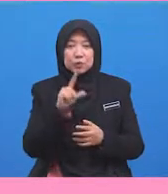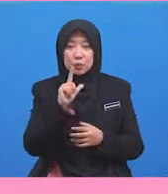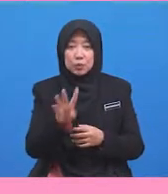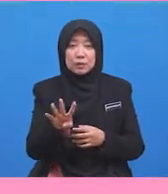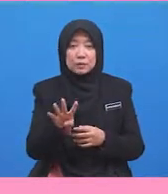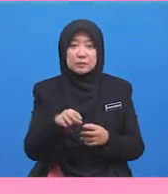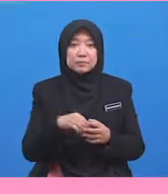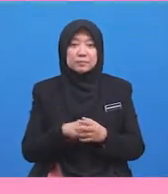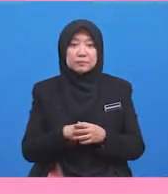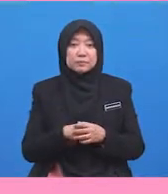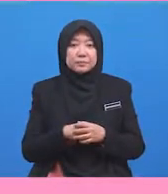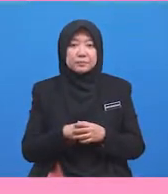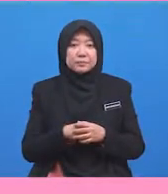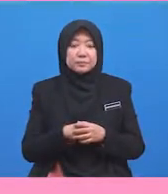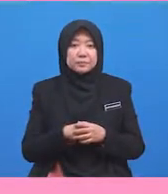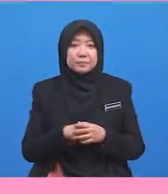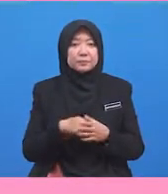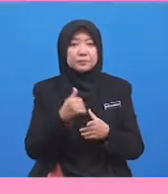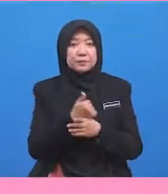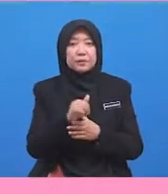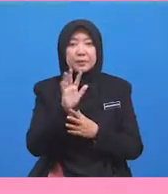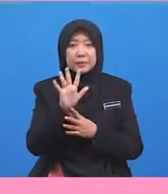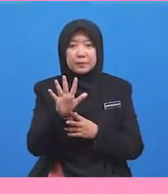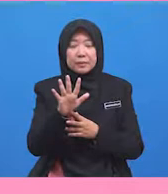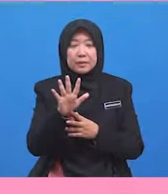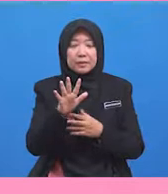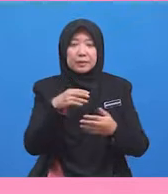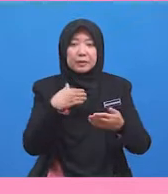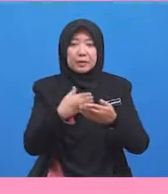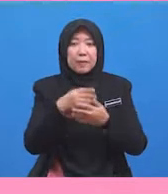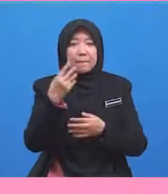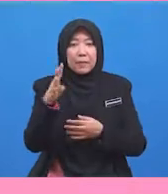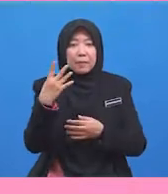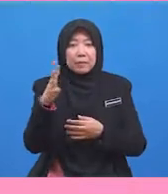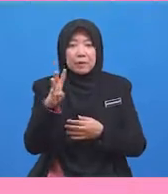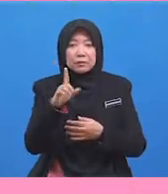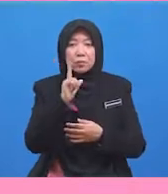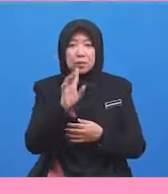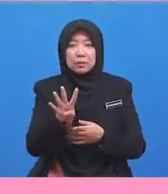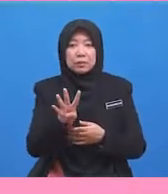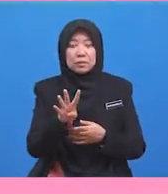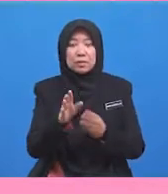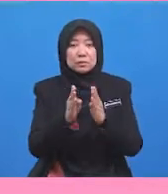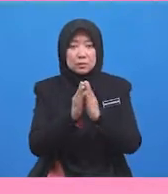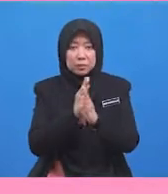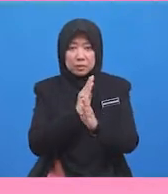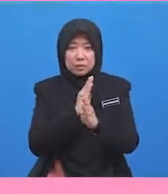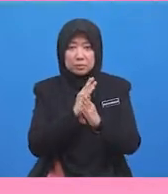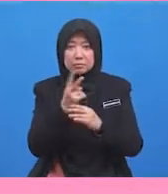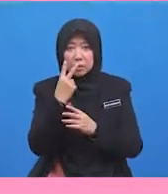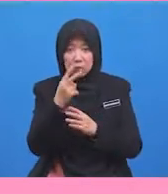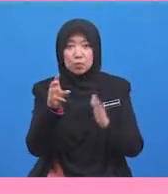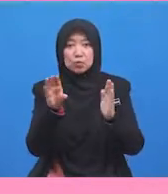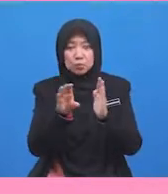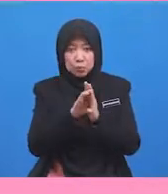kate saja ini pula ialah antara lima hingga 14 suku kata sebaris lihat pada contoh